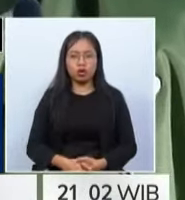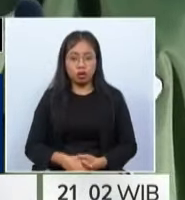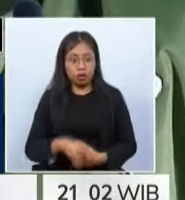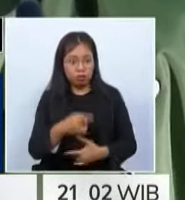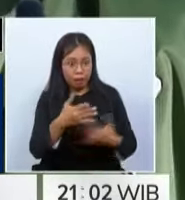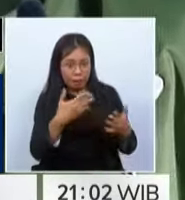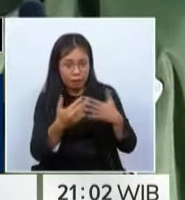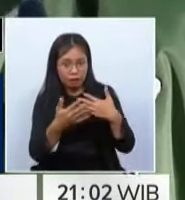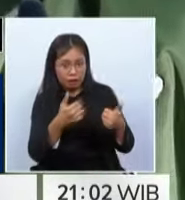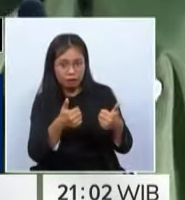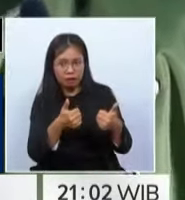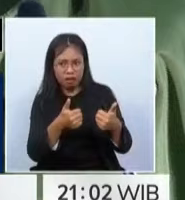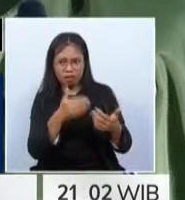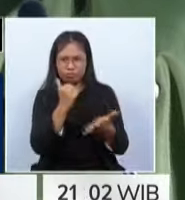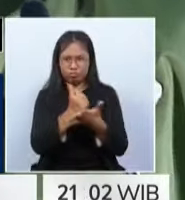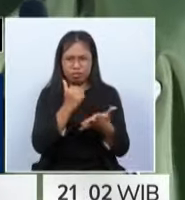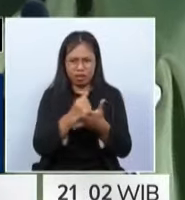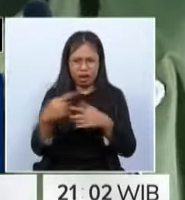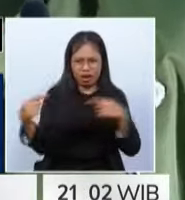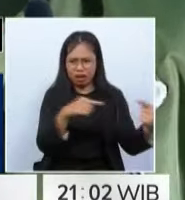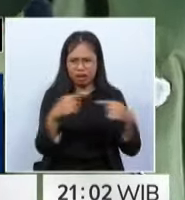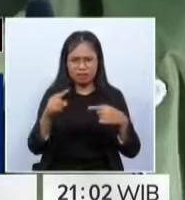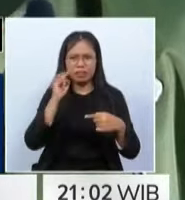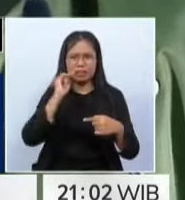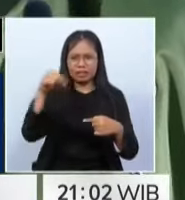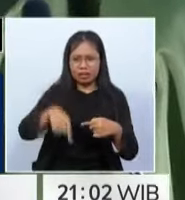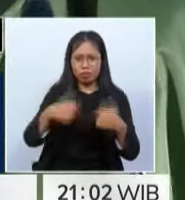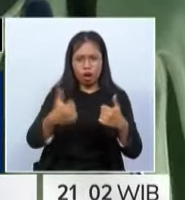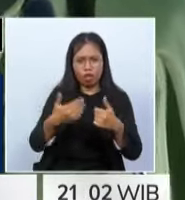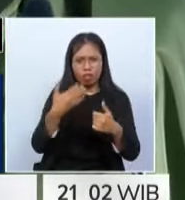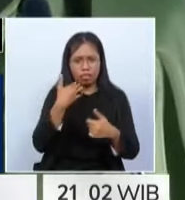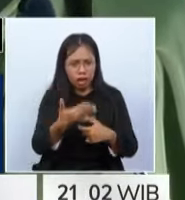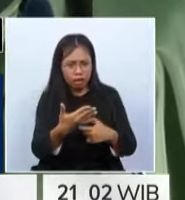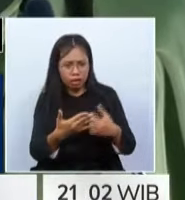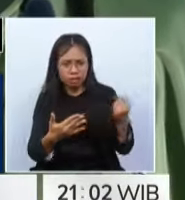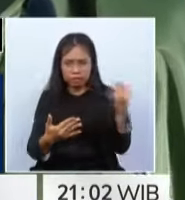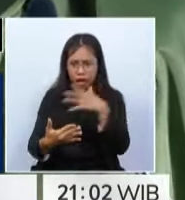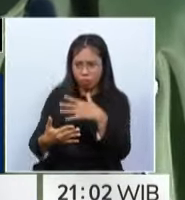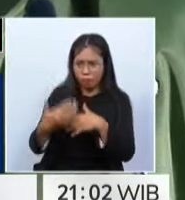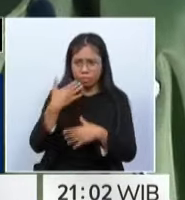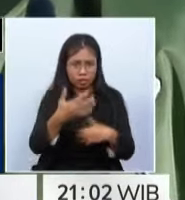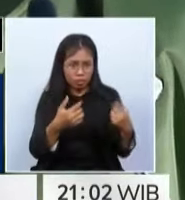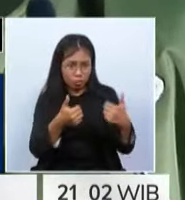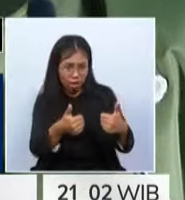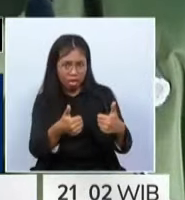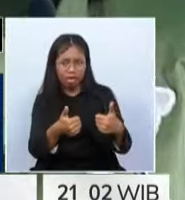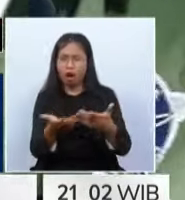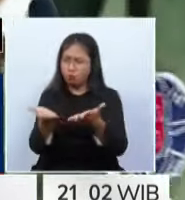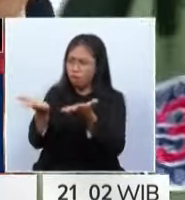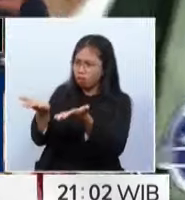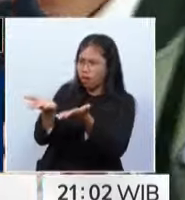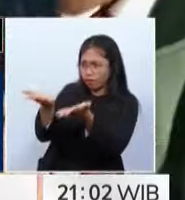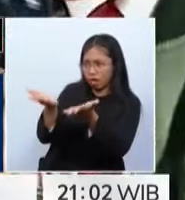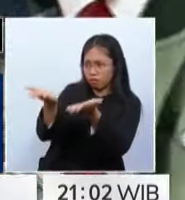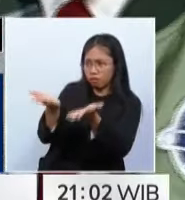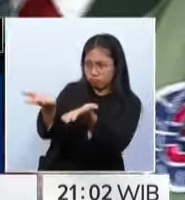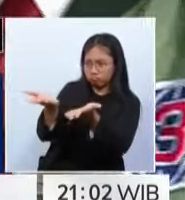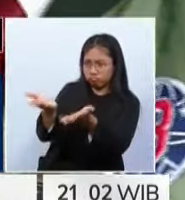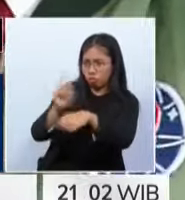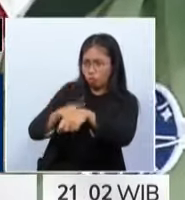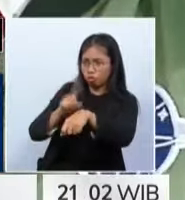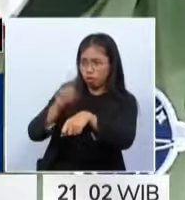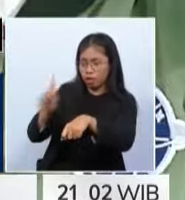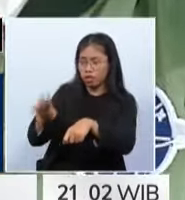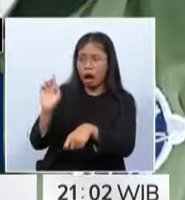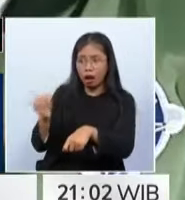Kalau saya terima sebenarnya debat sebenarnya seperti ini kalau boleh tanya jawab langsung baik silakan bapak silakan Pak dilanjutkan Masih Ada Waktu Masih Ada